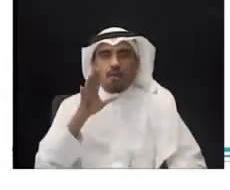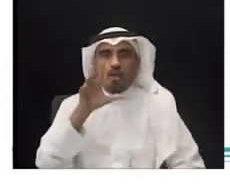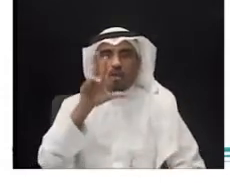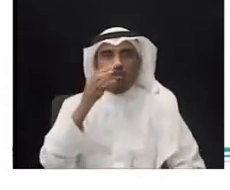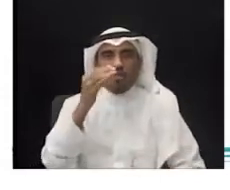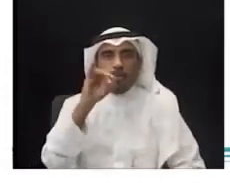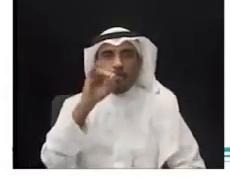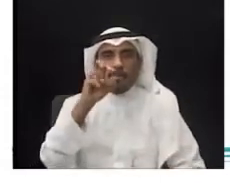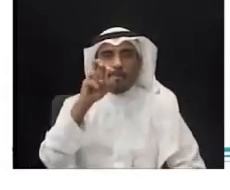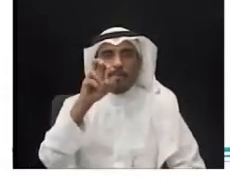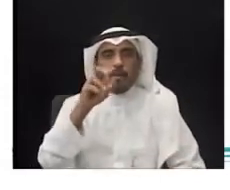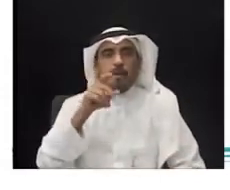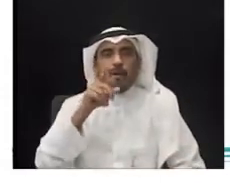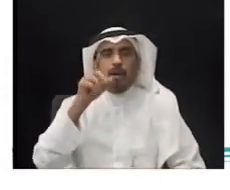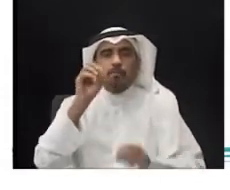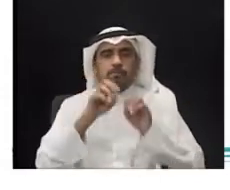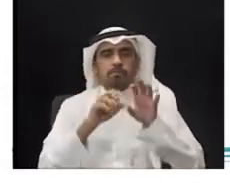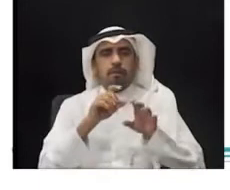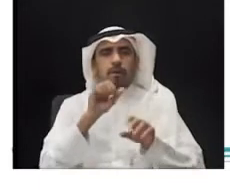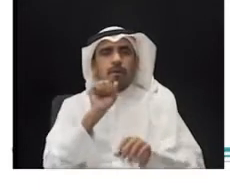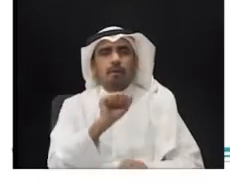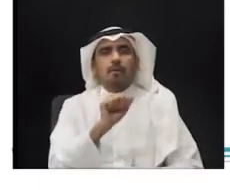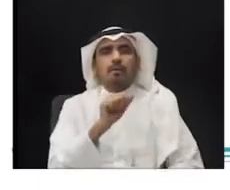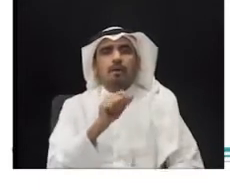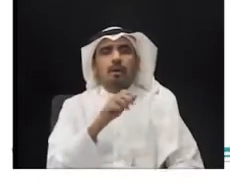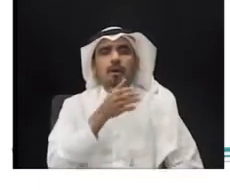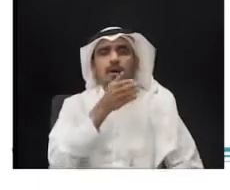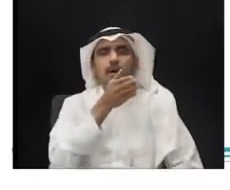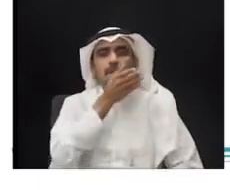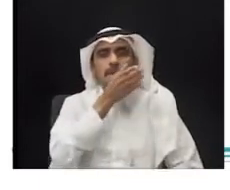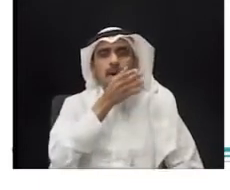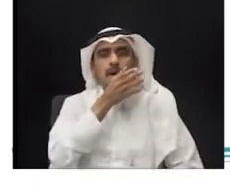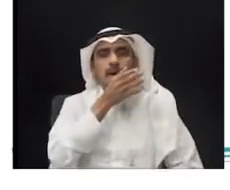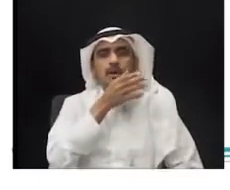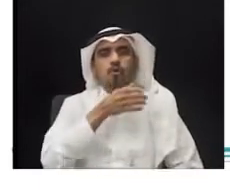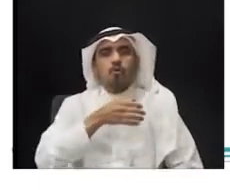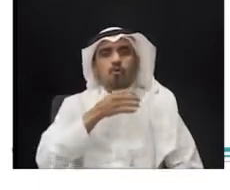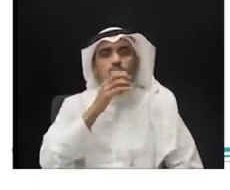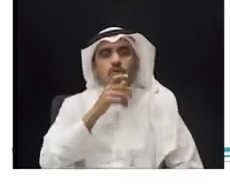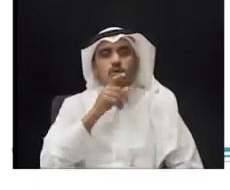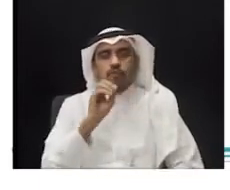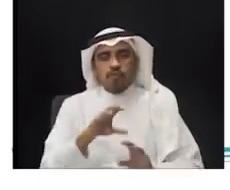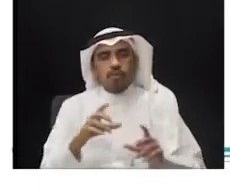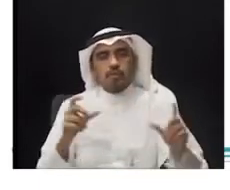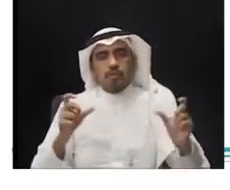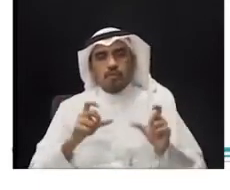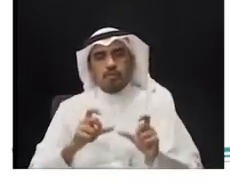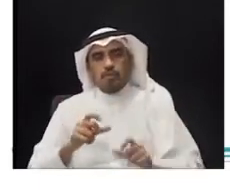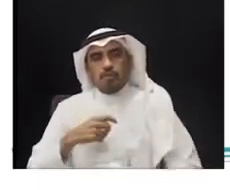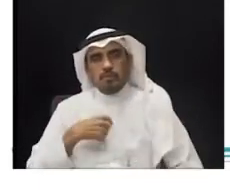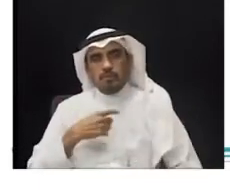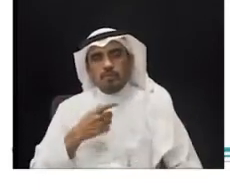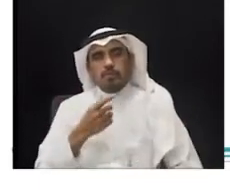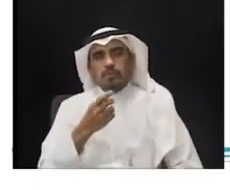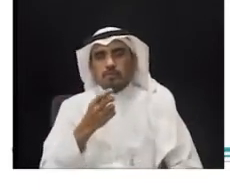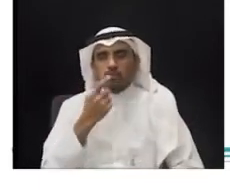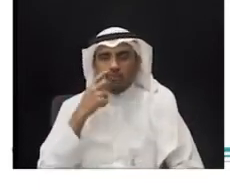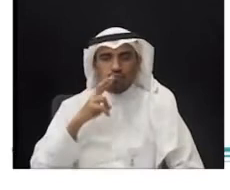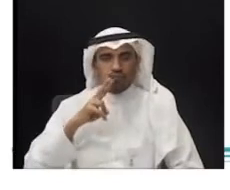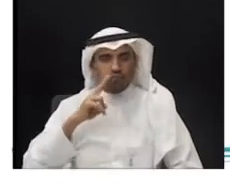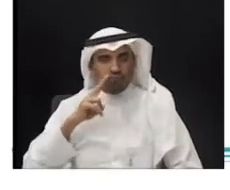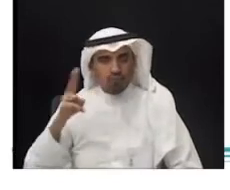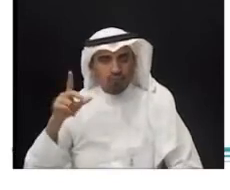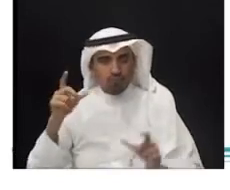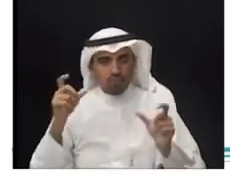تعني الكثيرة. ما الخواص التي سخرها الله في الماء ليصبح سائغا للشاربين؟ أيضا وردت في النص.